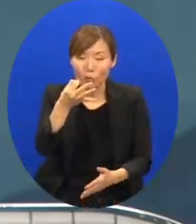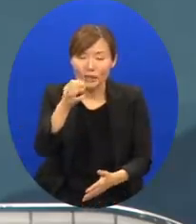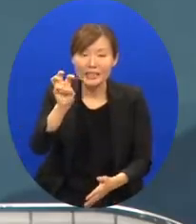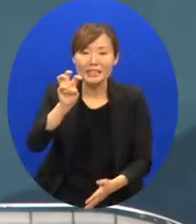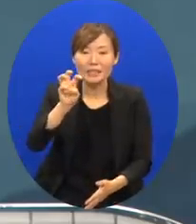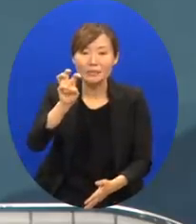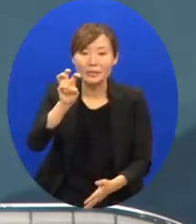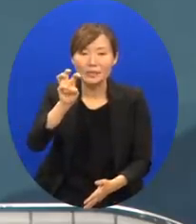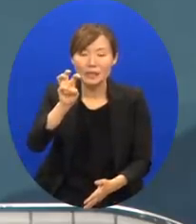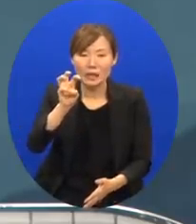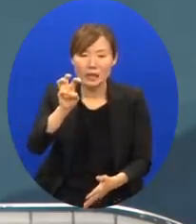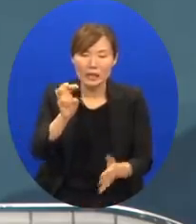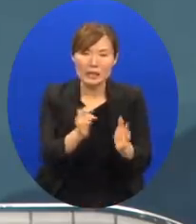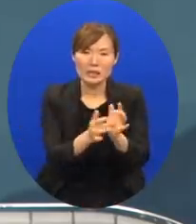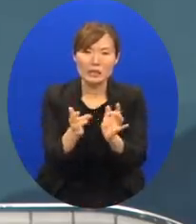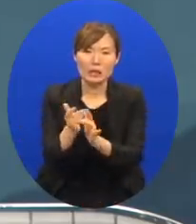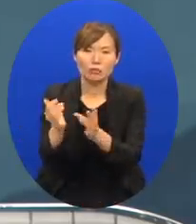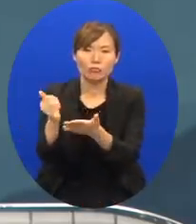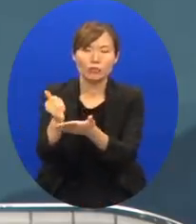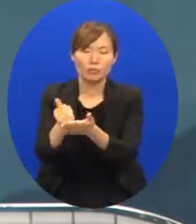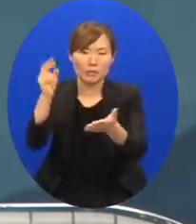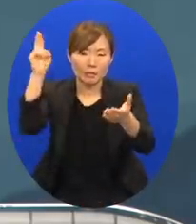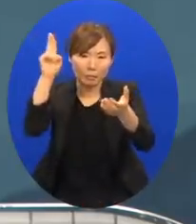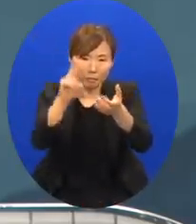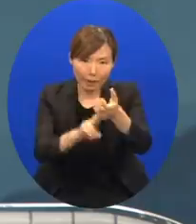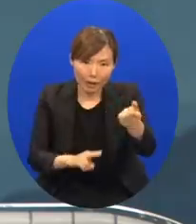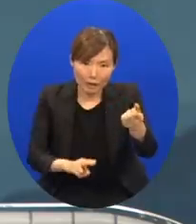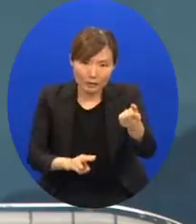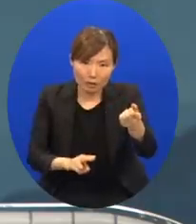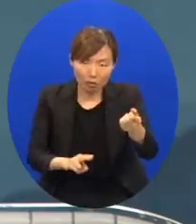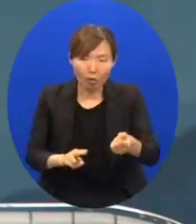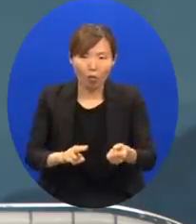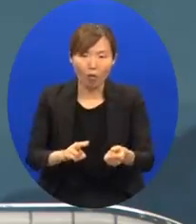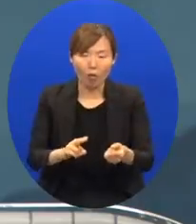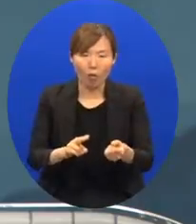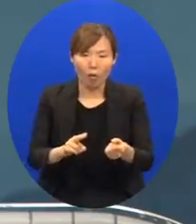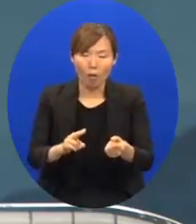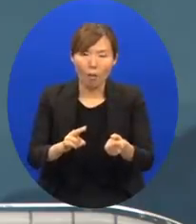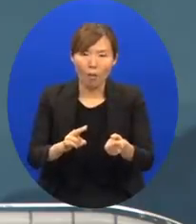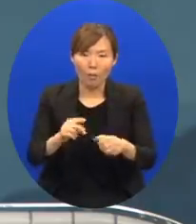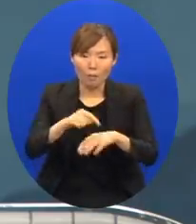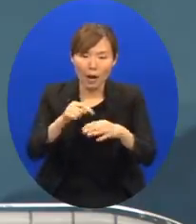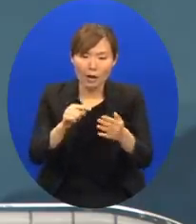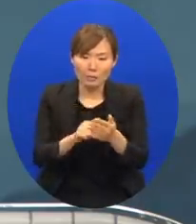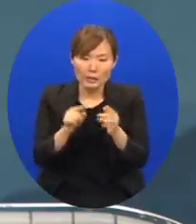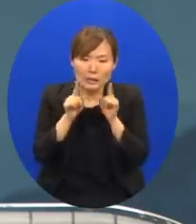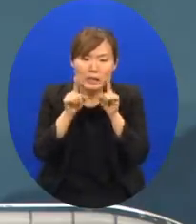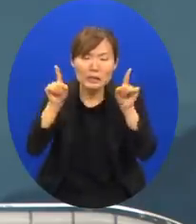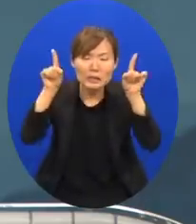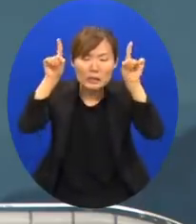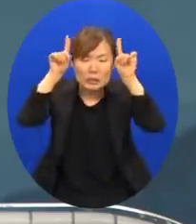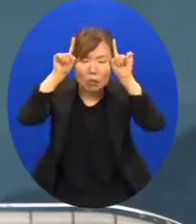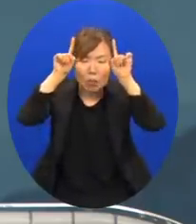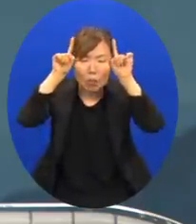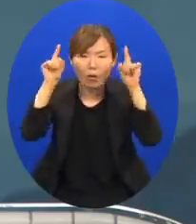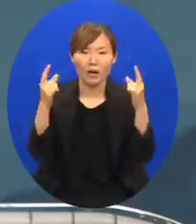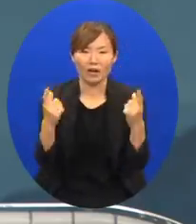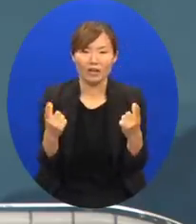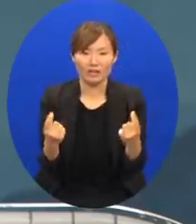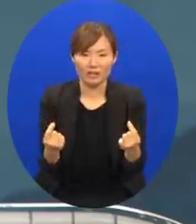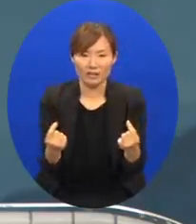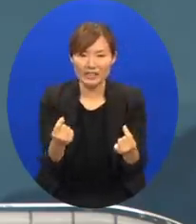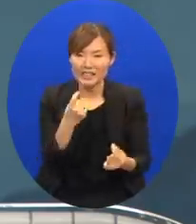유다가 얼마나 좋아 됐습니까 천만의 말씀 가름 유다는 마음이 지옥과 같았어요 은 30 냥 손에